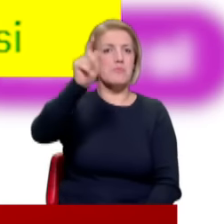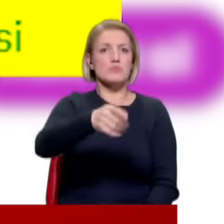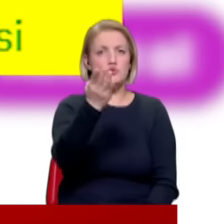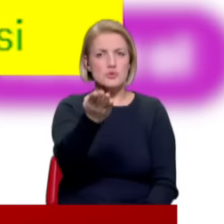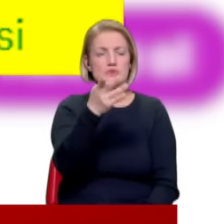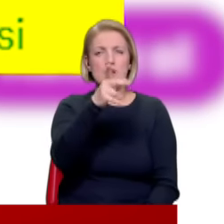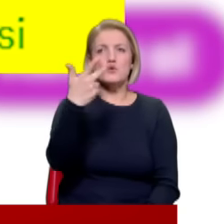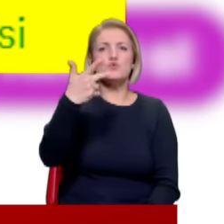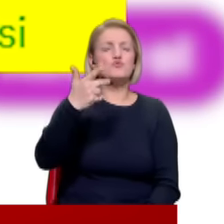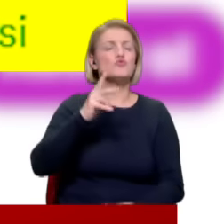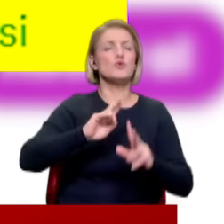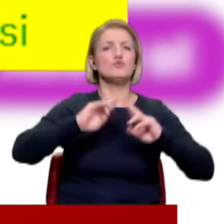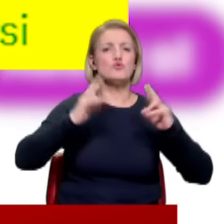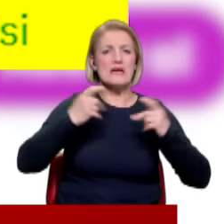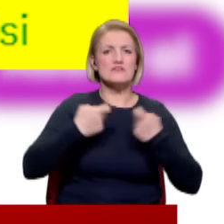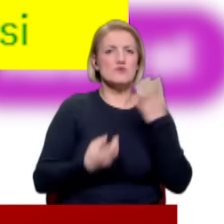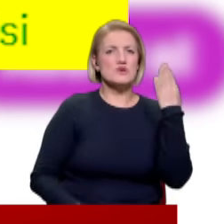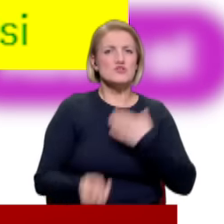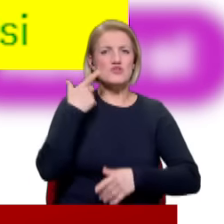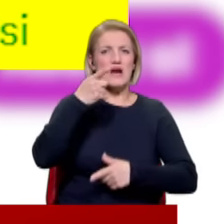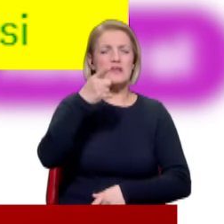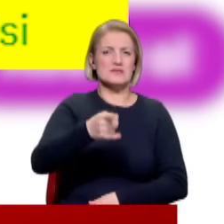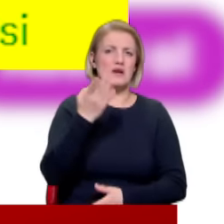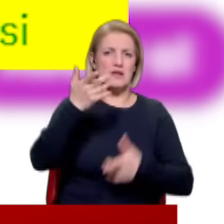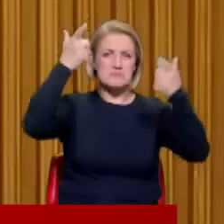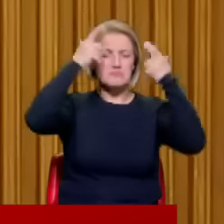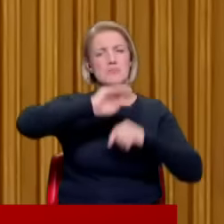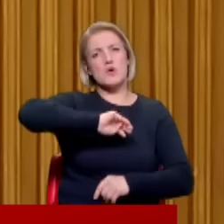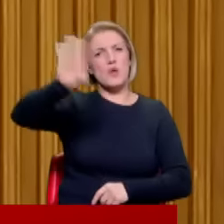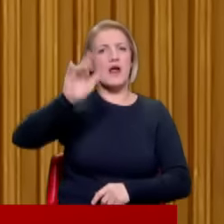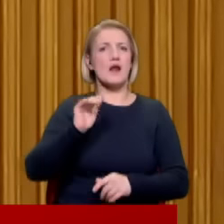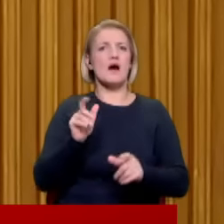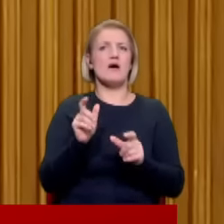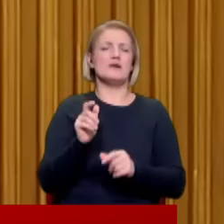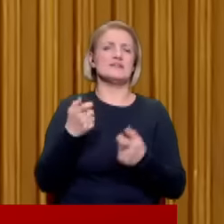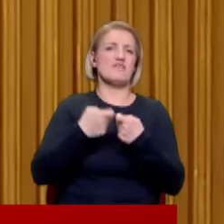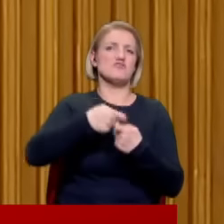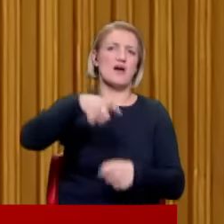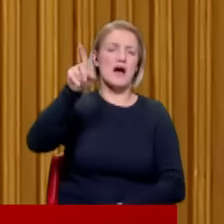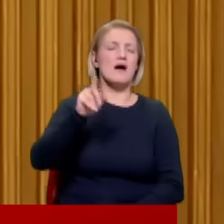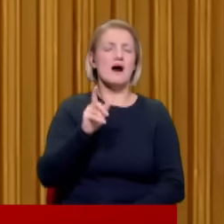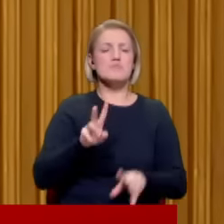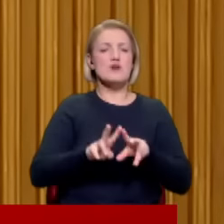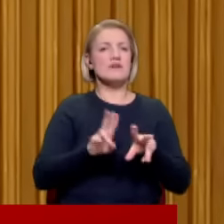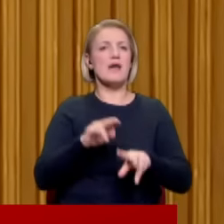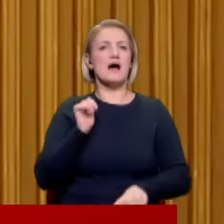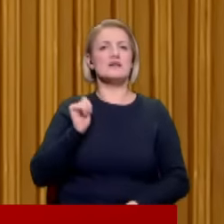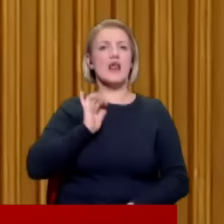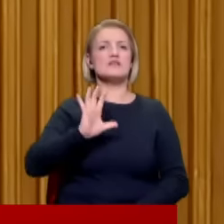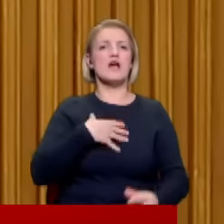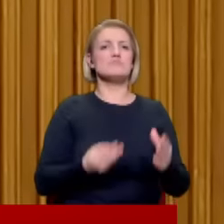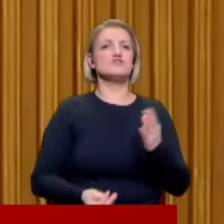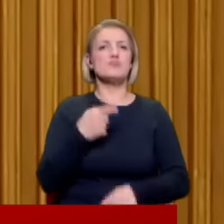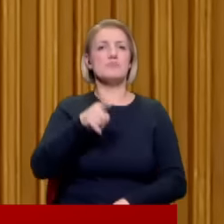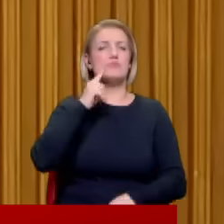ettiriyorsunuz. 3. Dünya Savaşı çıkınca takkeli amirili yollayın cepheye. Mustafa Kemal'in teğmenlerine sahip çıkmak